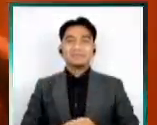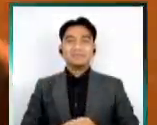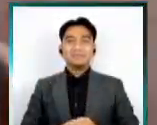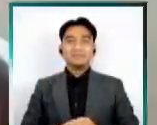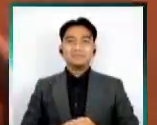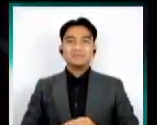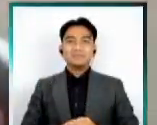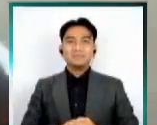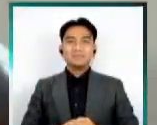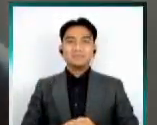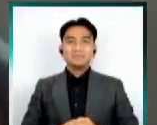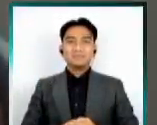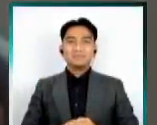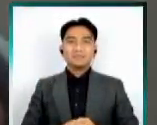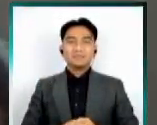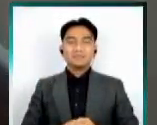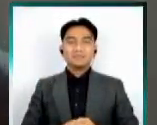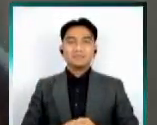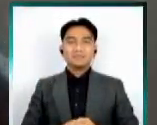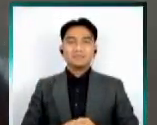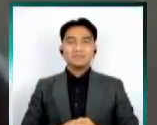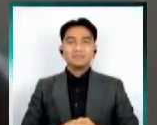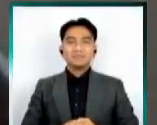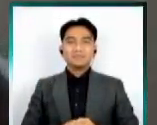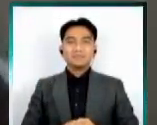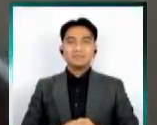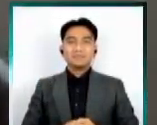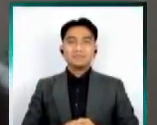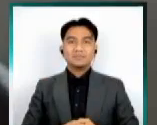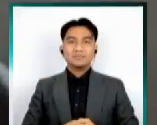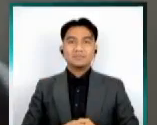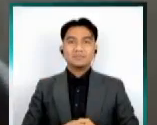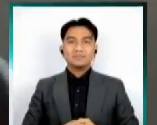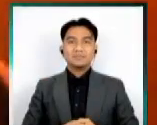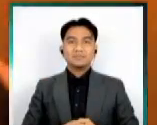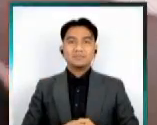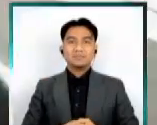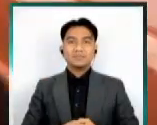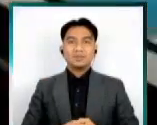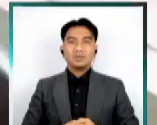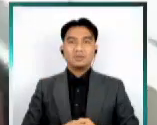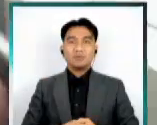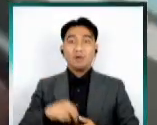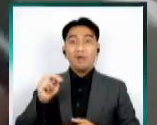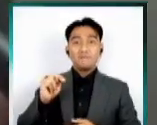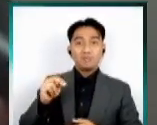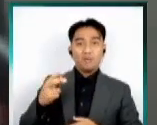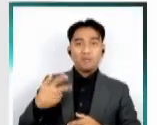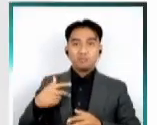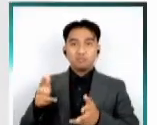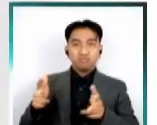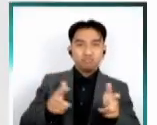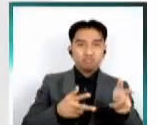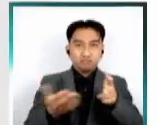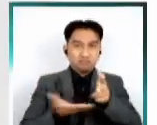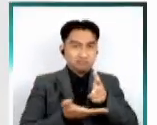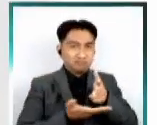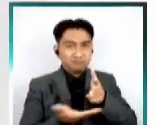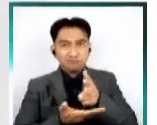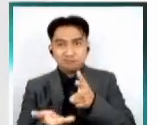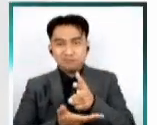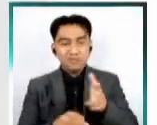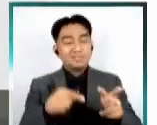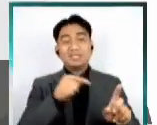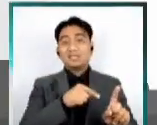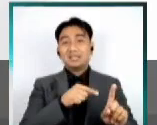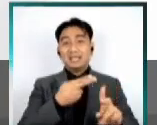Need for Speed baka mo? Gina G. Jaan, si Bianca Bustamante.